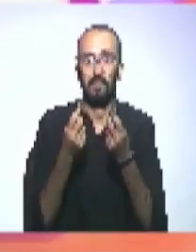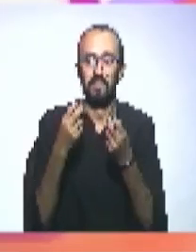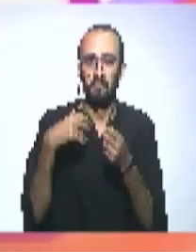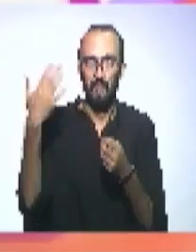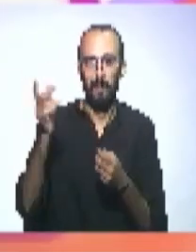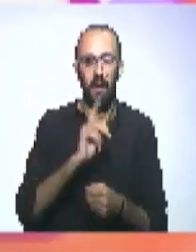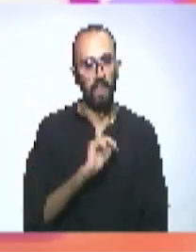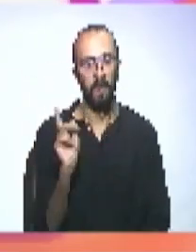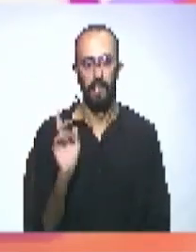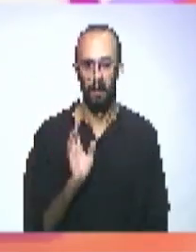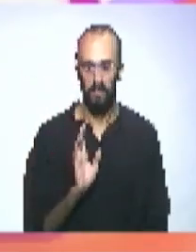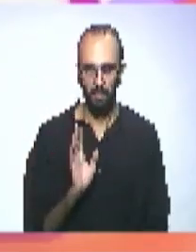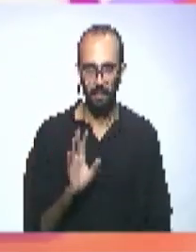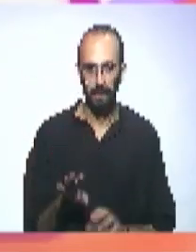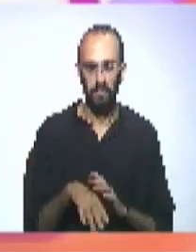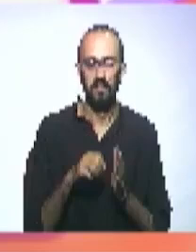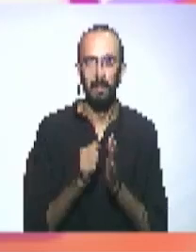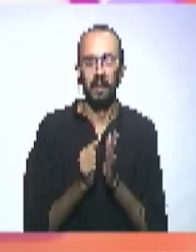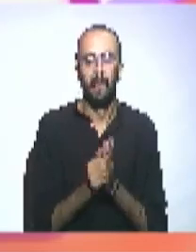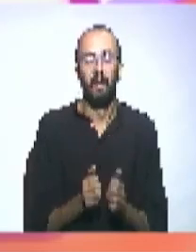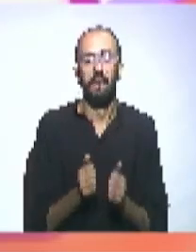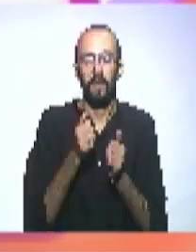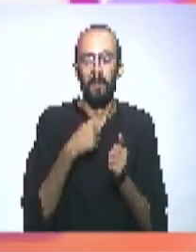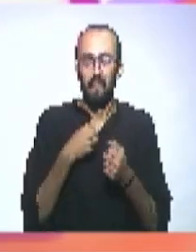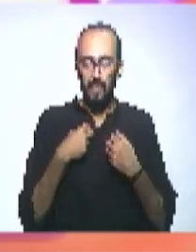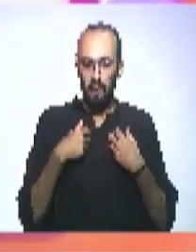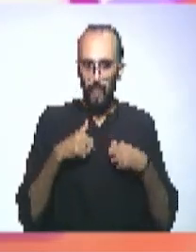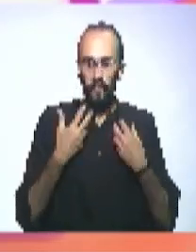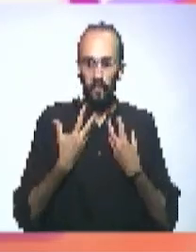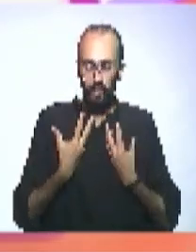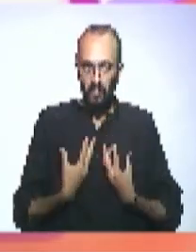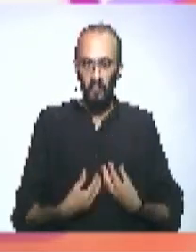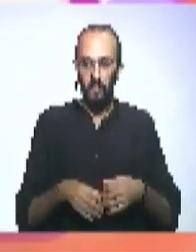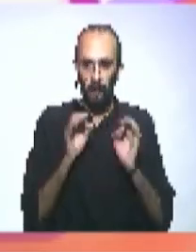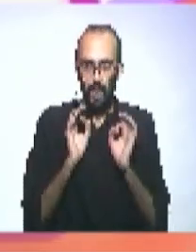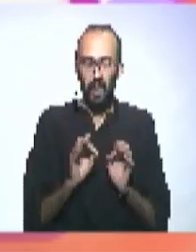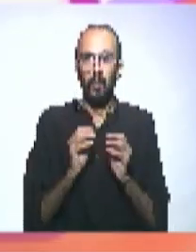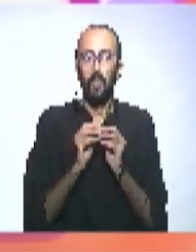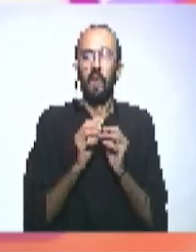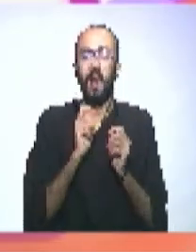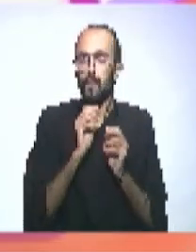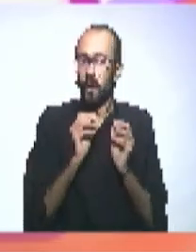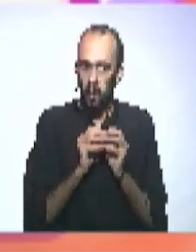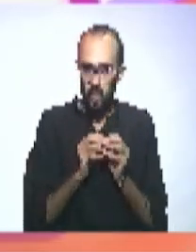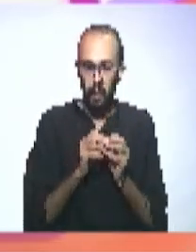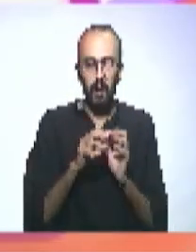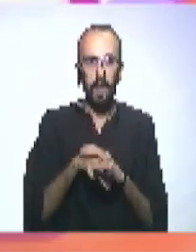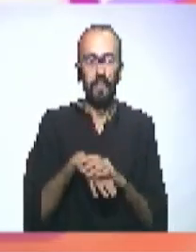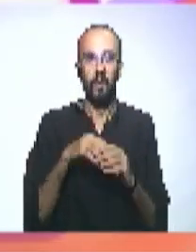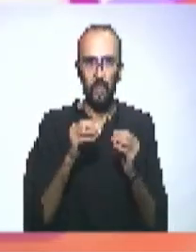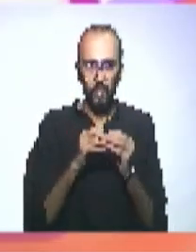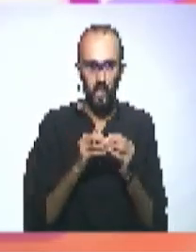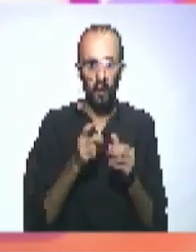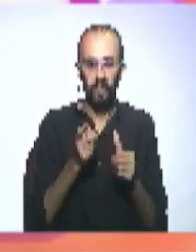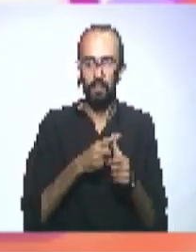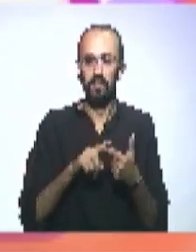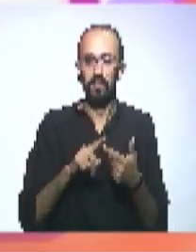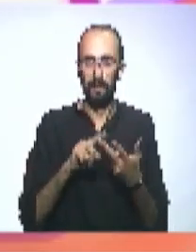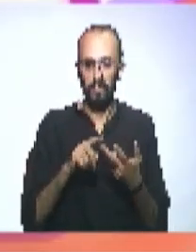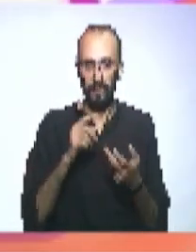بره بالظبط، احنا نعمل الحاجه في البيت، نبقى ضامنين ايه النوع اللحمه اللي احنا مستخدمينها اصلا،